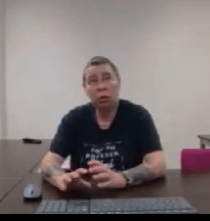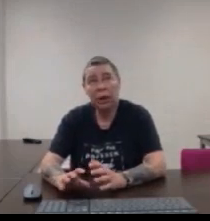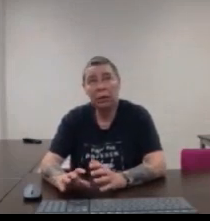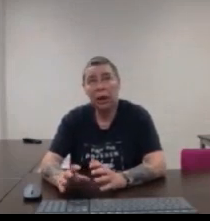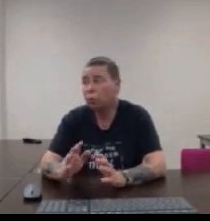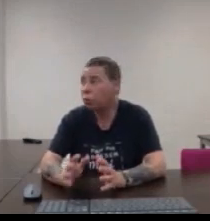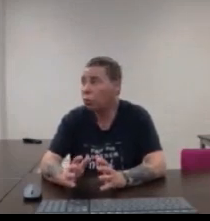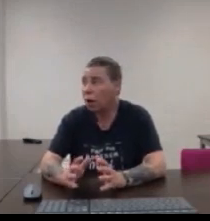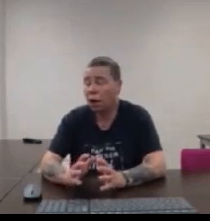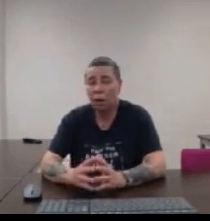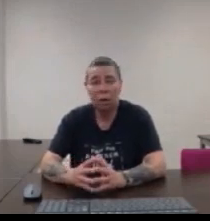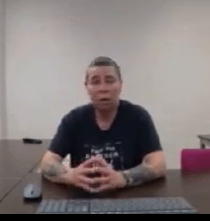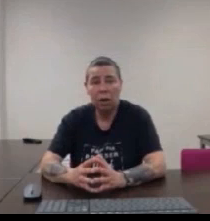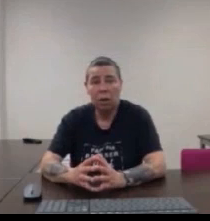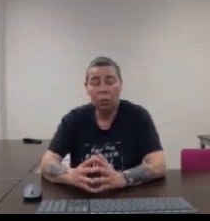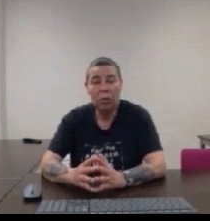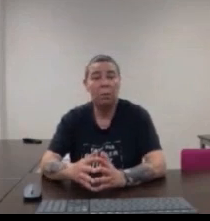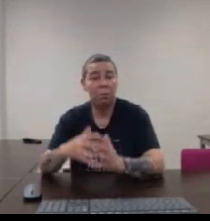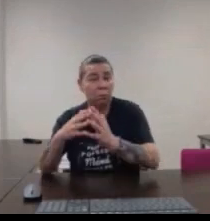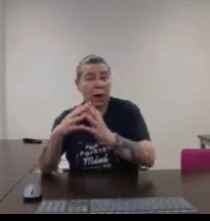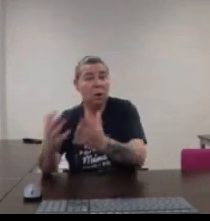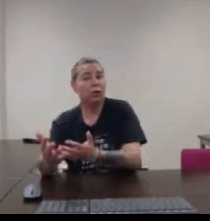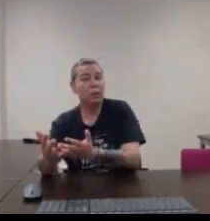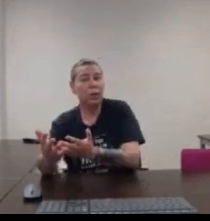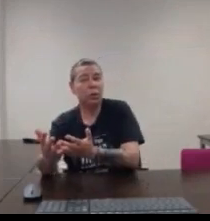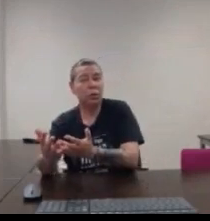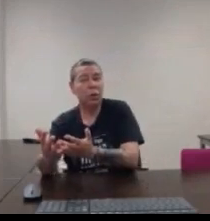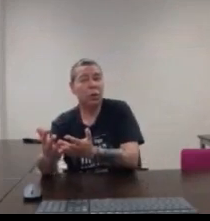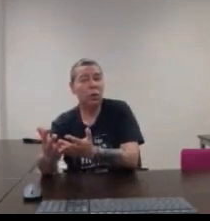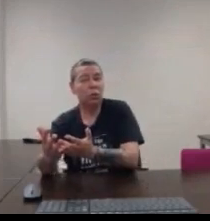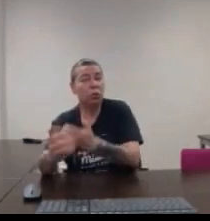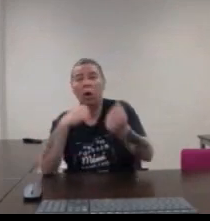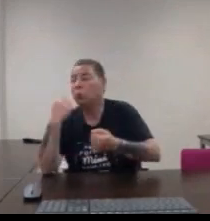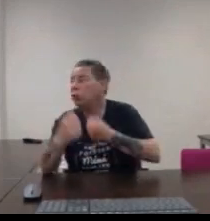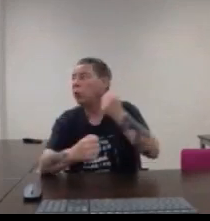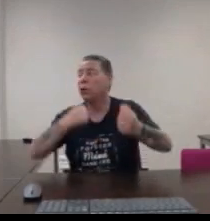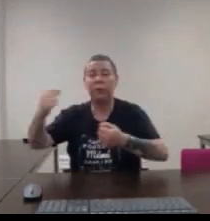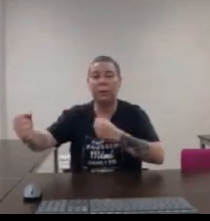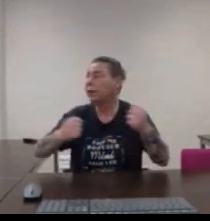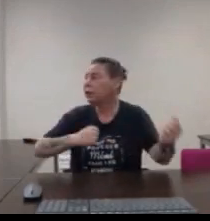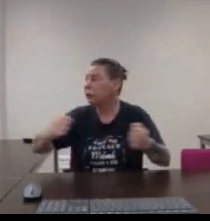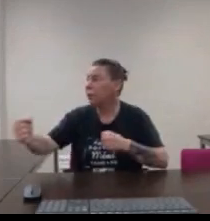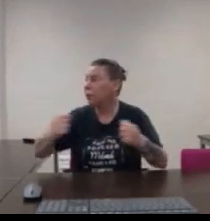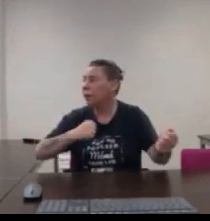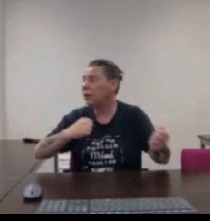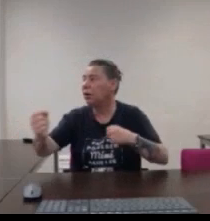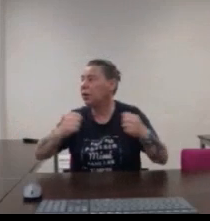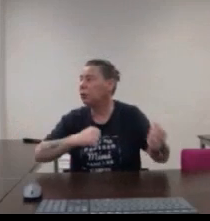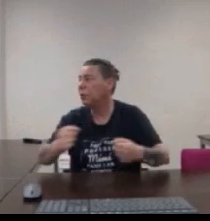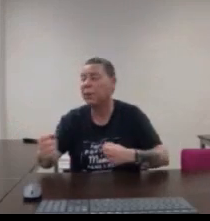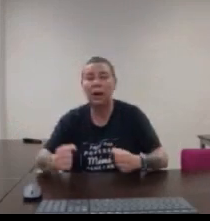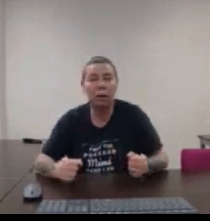Alors, qu'on comprenne bien le pourquoi alors qu'on n'est pas tout le temps en mouvement et qu'on fait pas des gestes